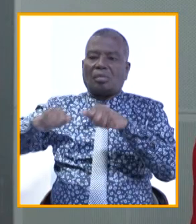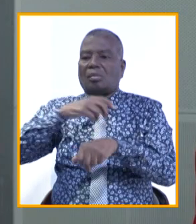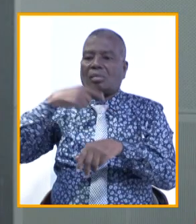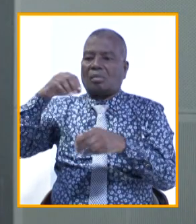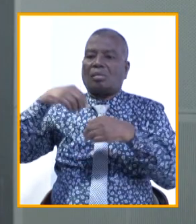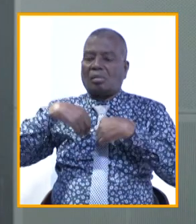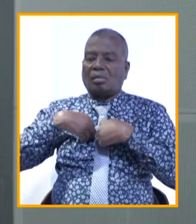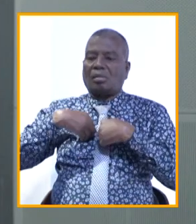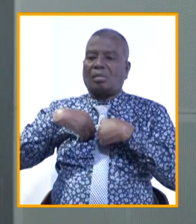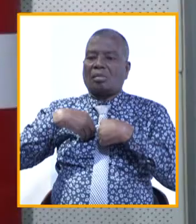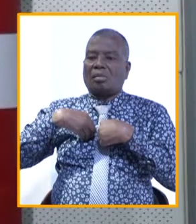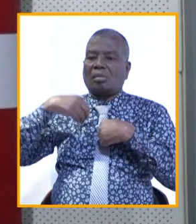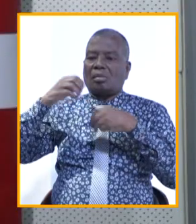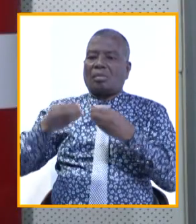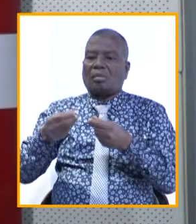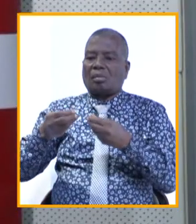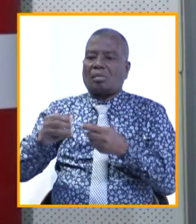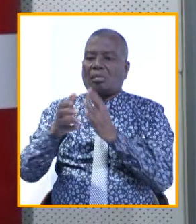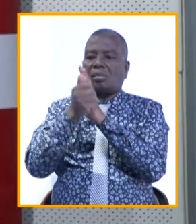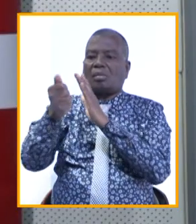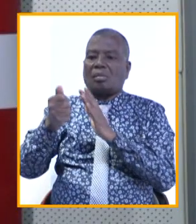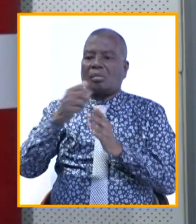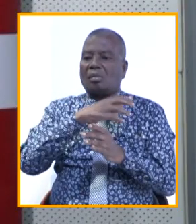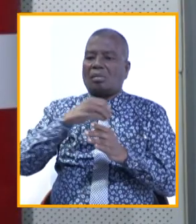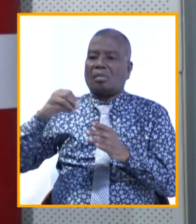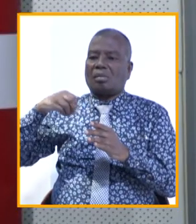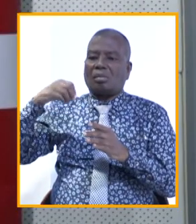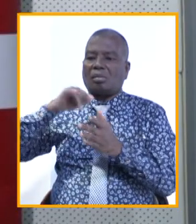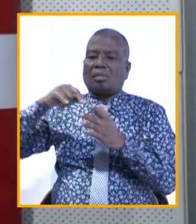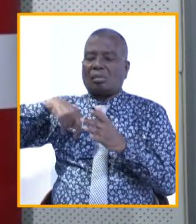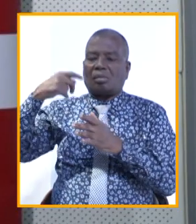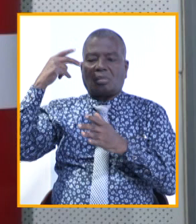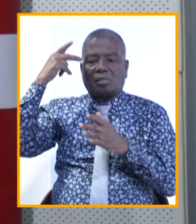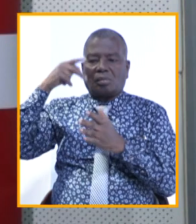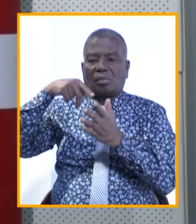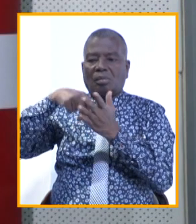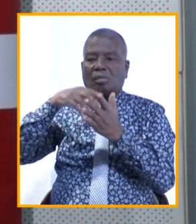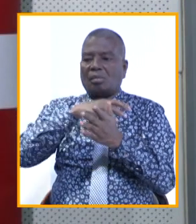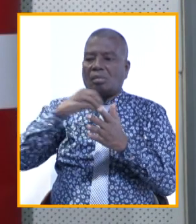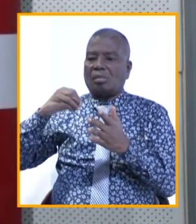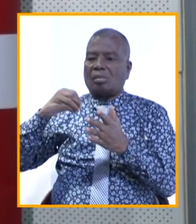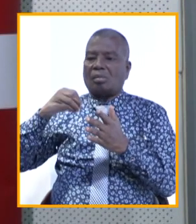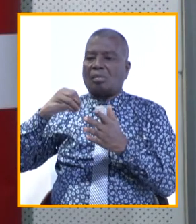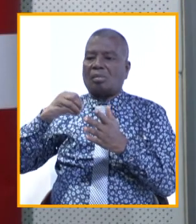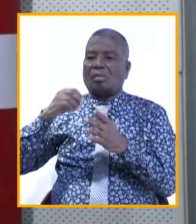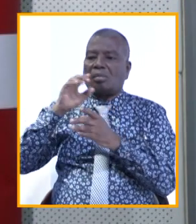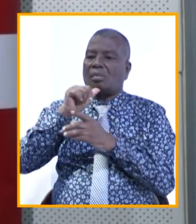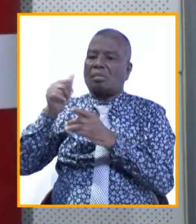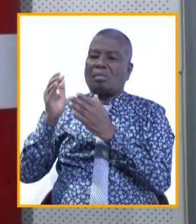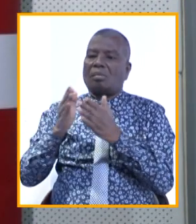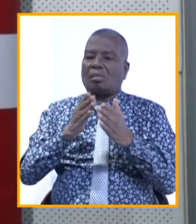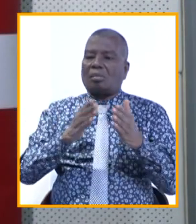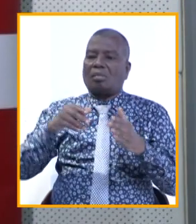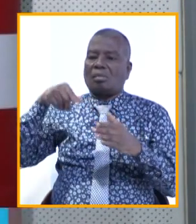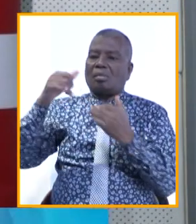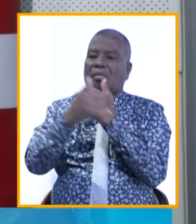il faut avoir des produits de qualité. Les appréhensions dont vous faites mention sont le fait, bien sûr, si on n'est pas préparé,